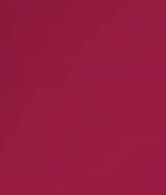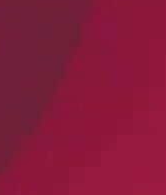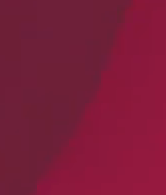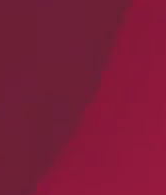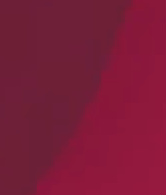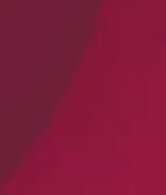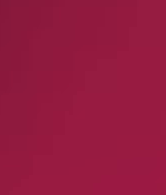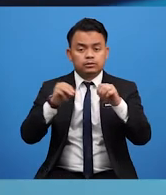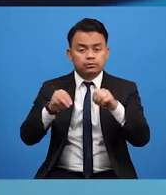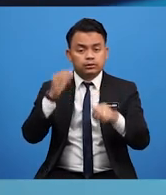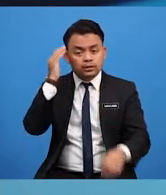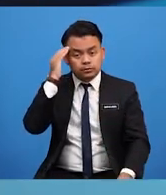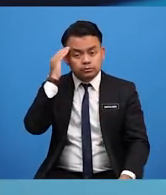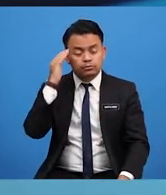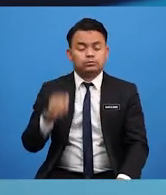langkah kerjanya.